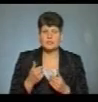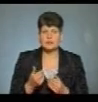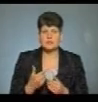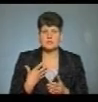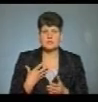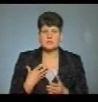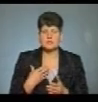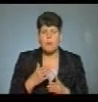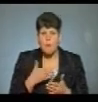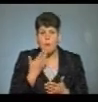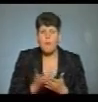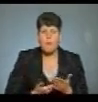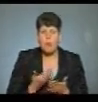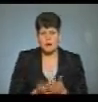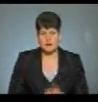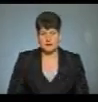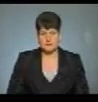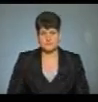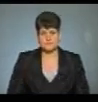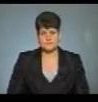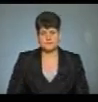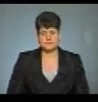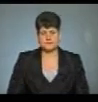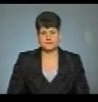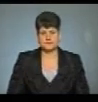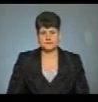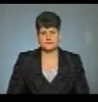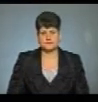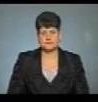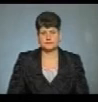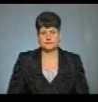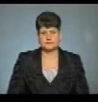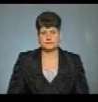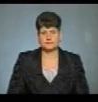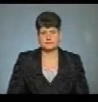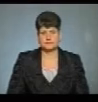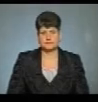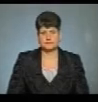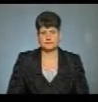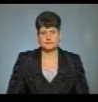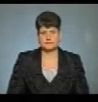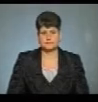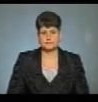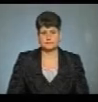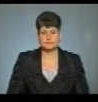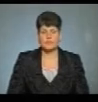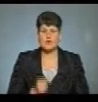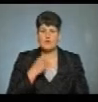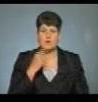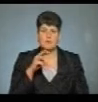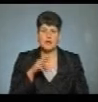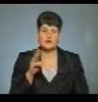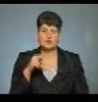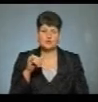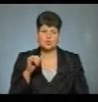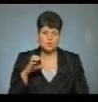фельдшерам поради. Світлана Лазорик, Оксана Галіяш. Новини на Суспільному. Тернопіль. За словами Михайла